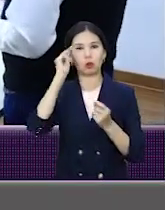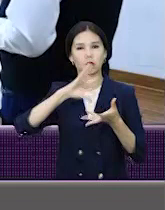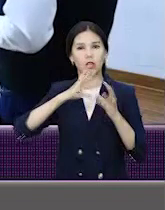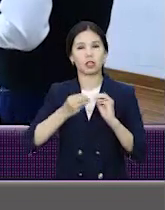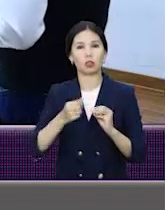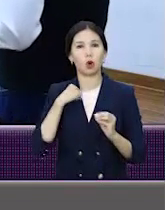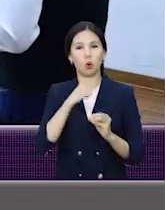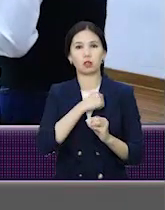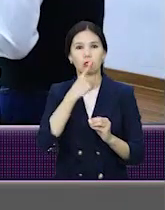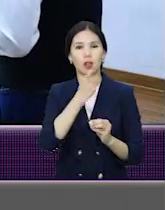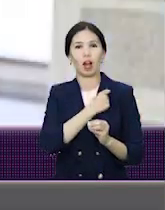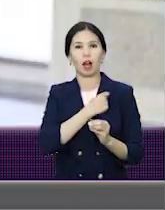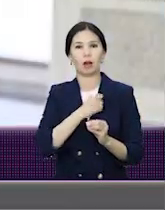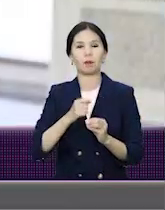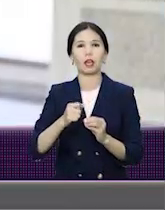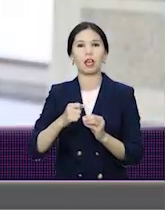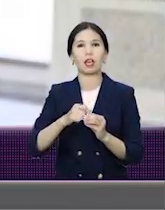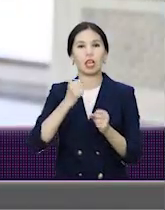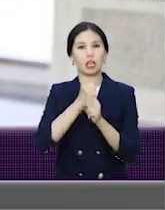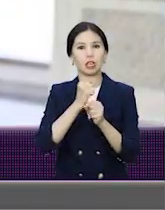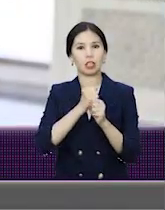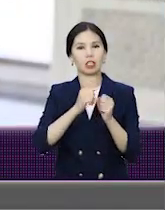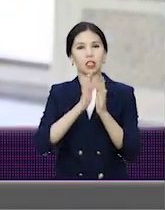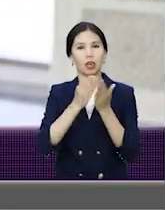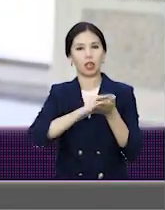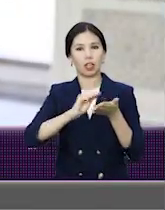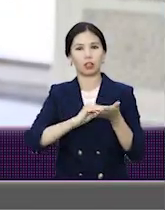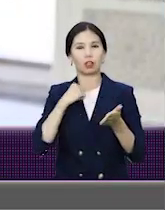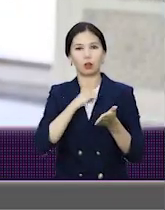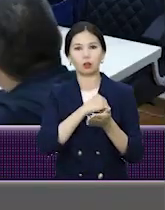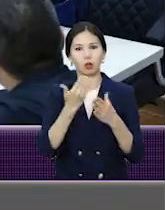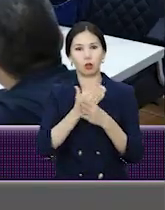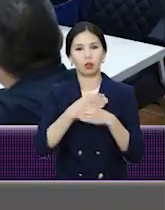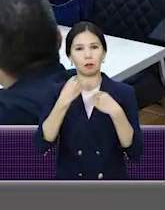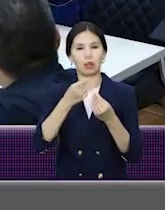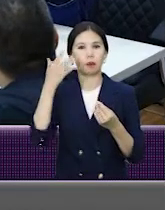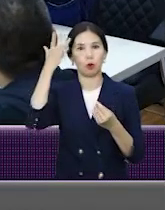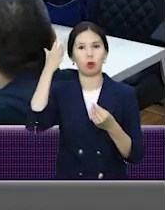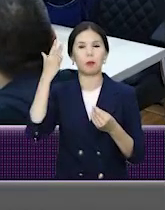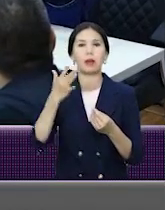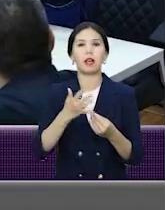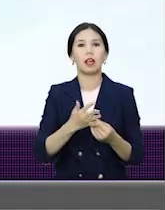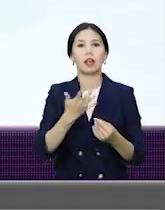natijasida o'zlarining harbiy sohasidagi dissertatsiya ishlarida ancha katta hissa qo'shadi degan umiddamiz. Ilmiy